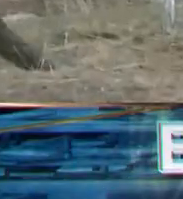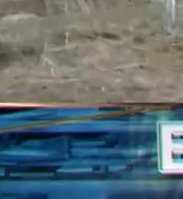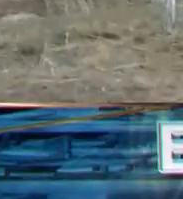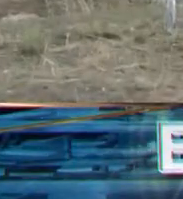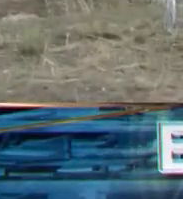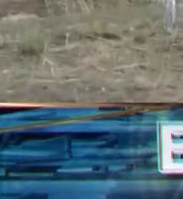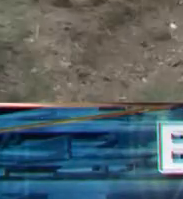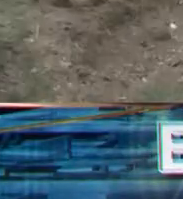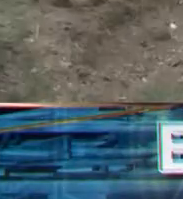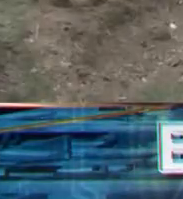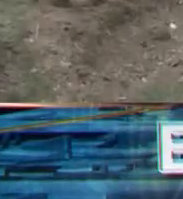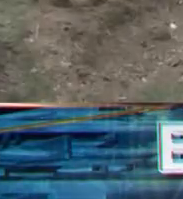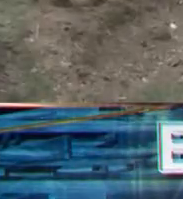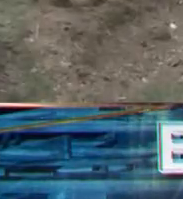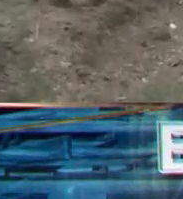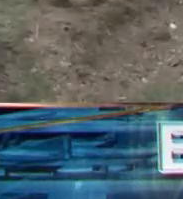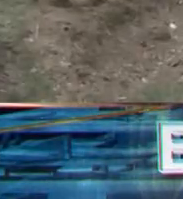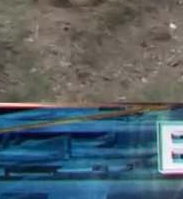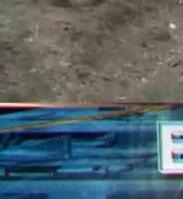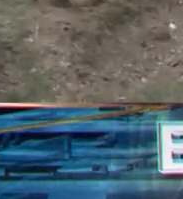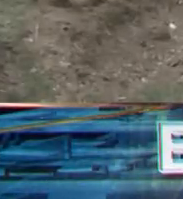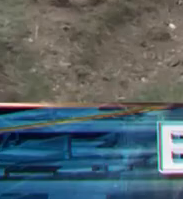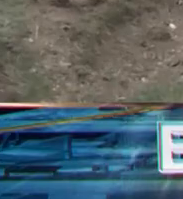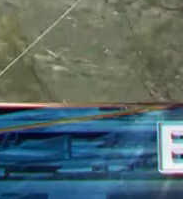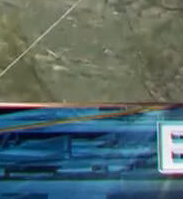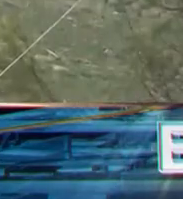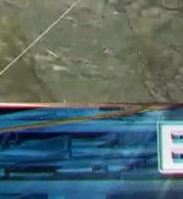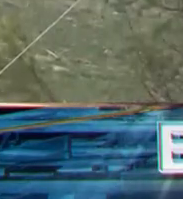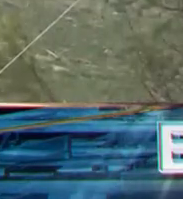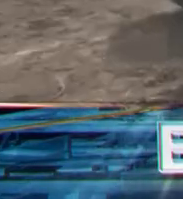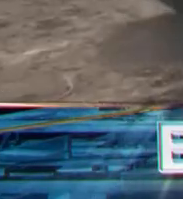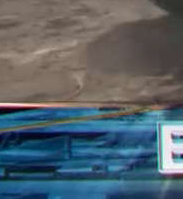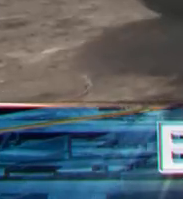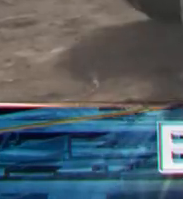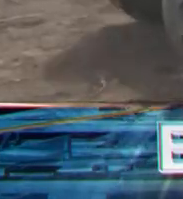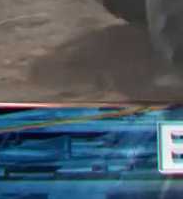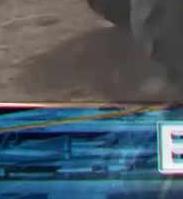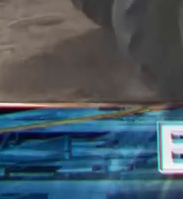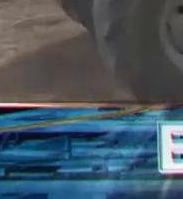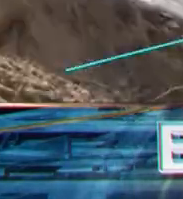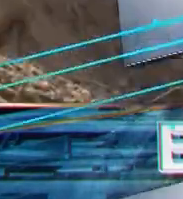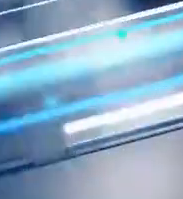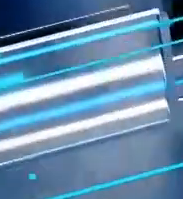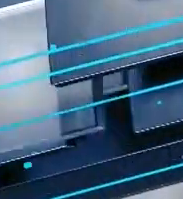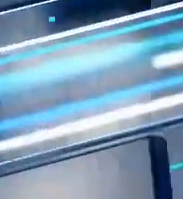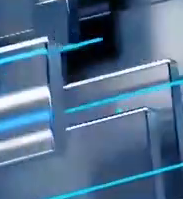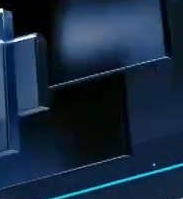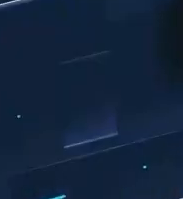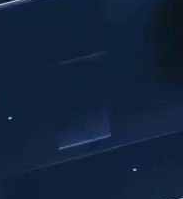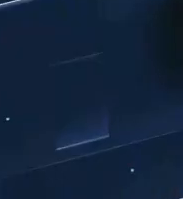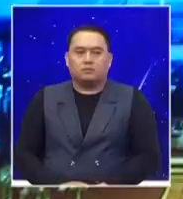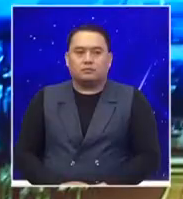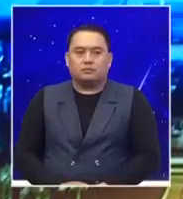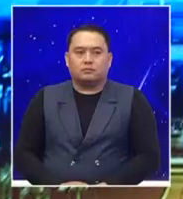Биыл облыста 1350 гектарға жуық алқапқа ағаш көшеттерін отырғызу жоспарланған. Бұл жұмыстар кестеге сай атқарылып